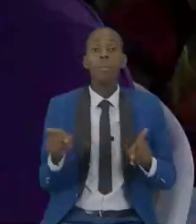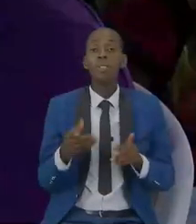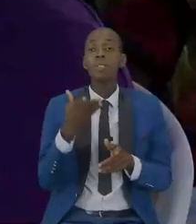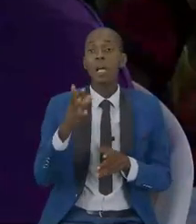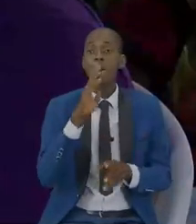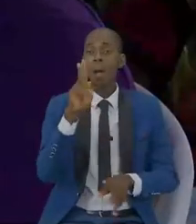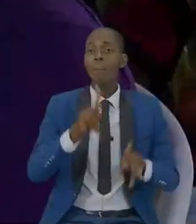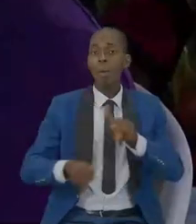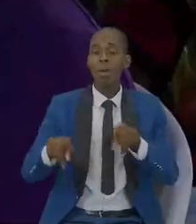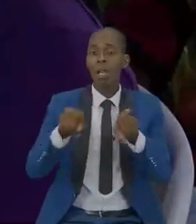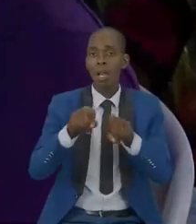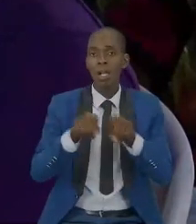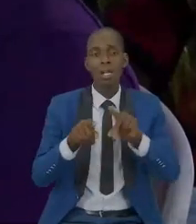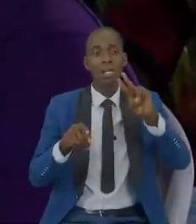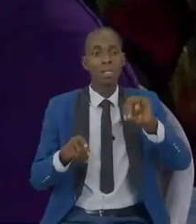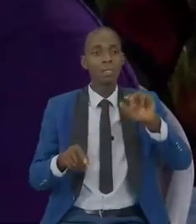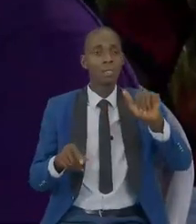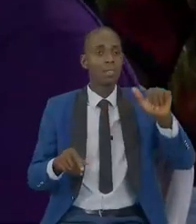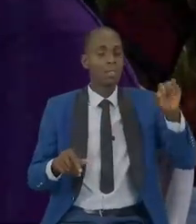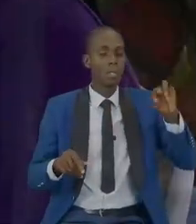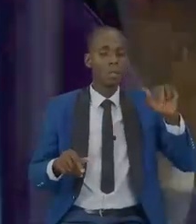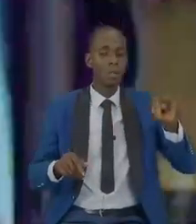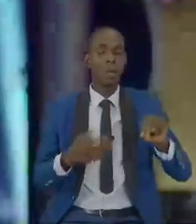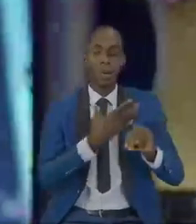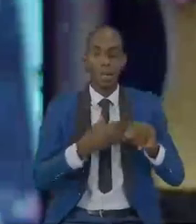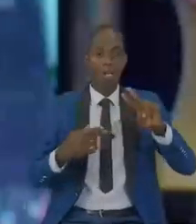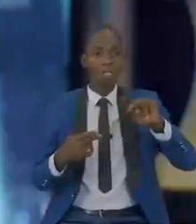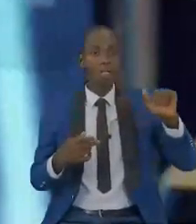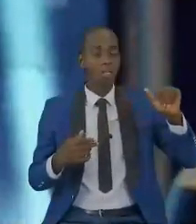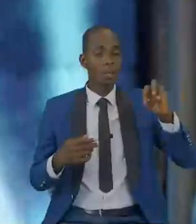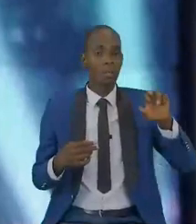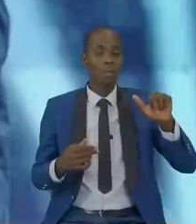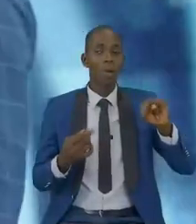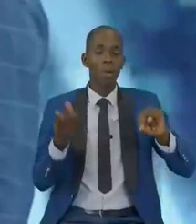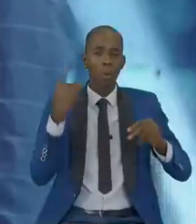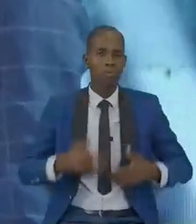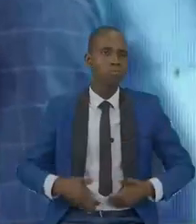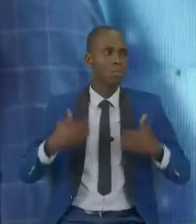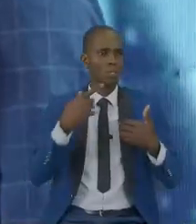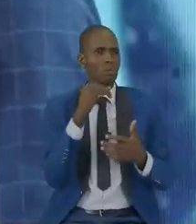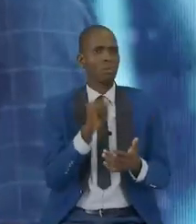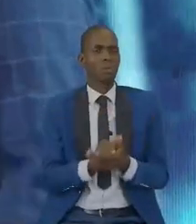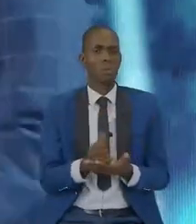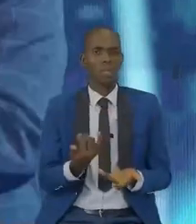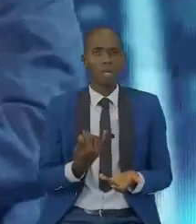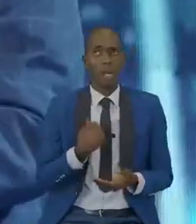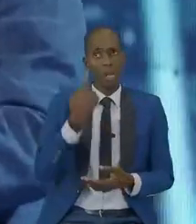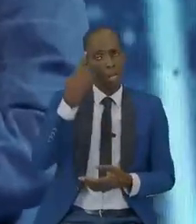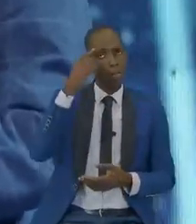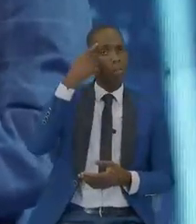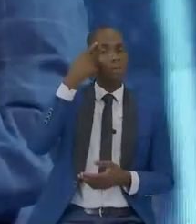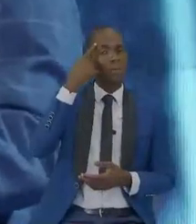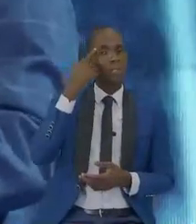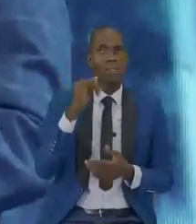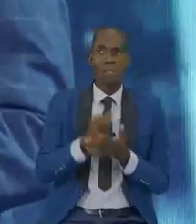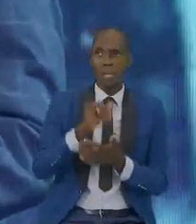Et tu dois être reconnaissant quand on te montre la voix. Les gens comme Naaman, et Naaman s'est fâché,